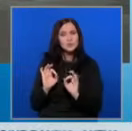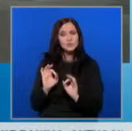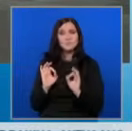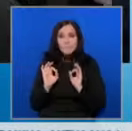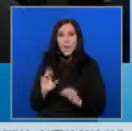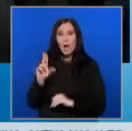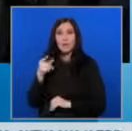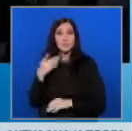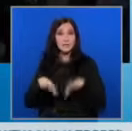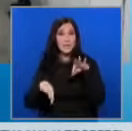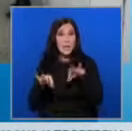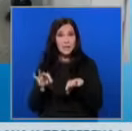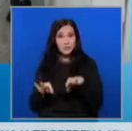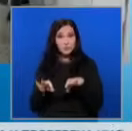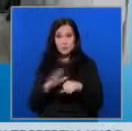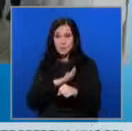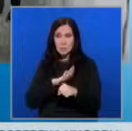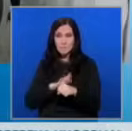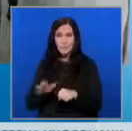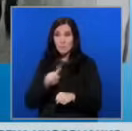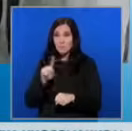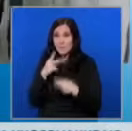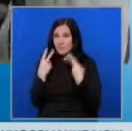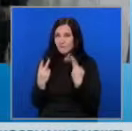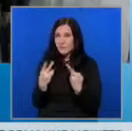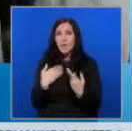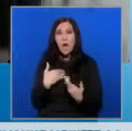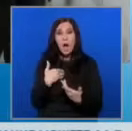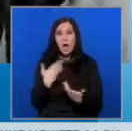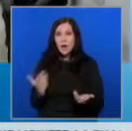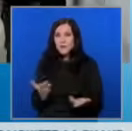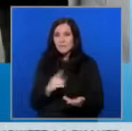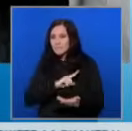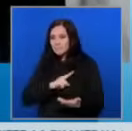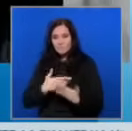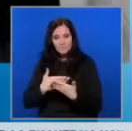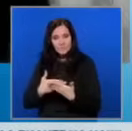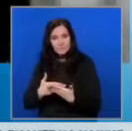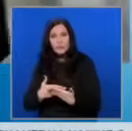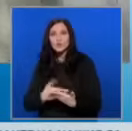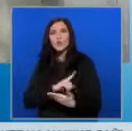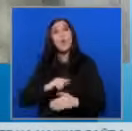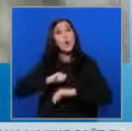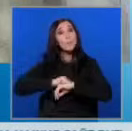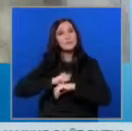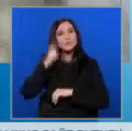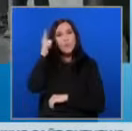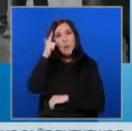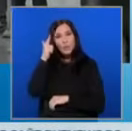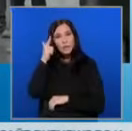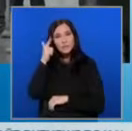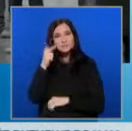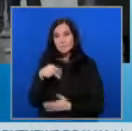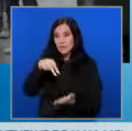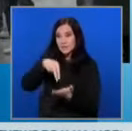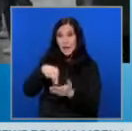кажем, че тези избори са напълно непредвидими. Аз се намирам до кметството на Белград. Заставаме